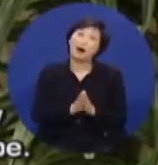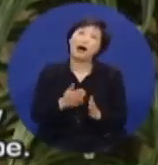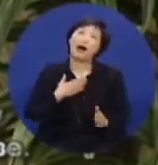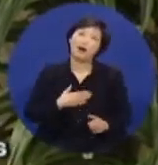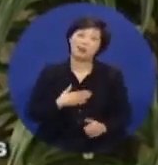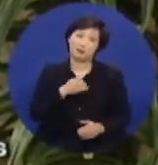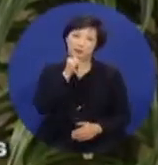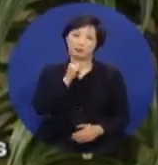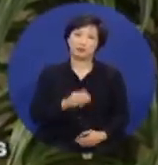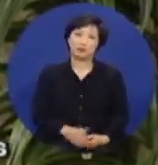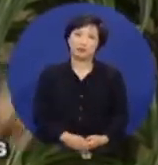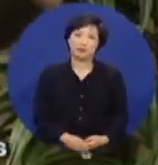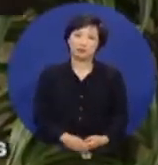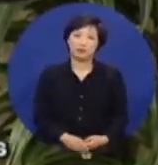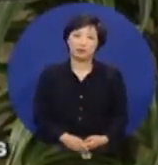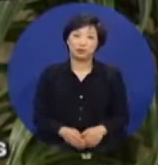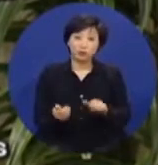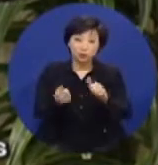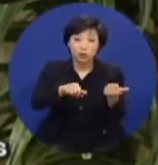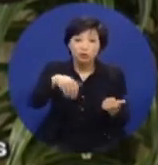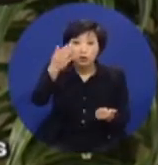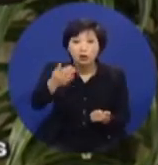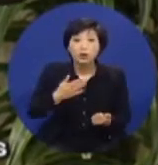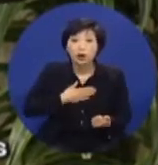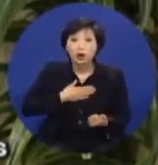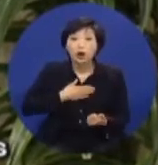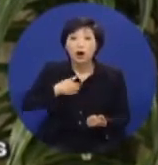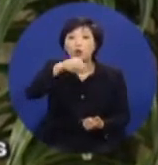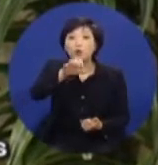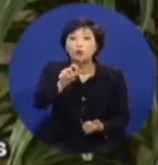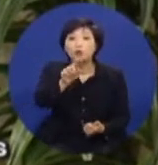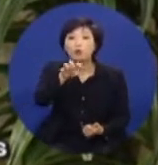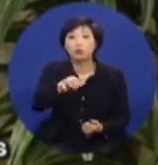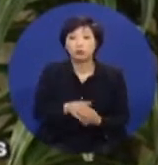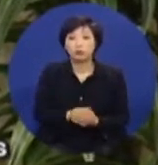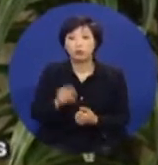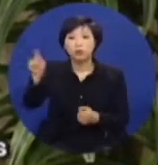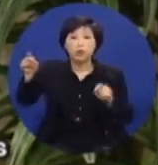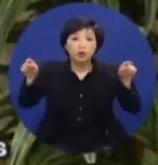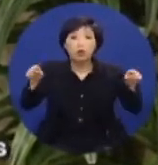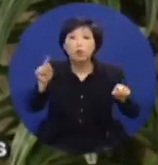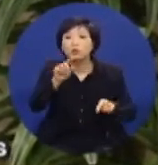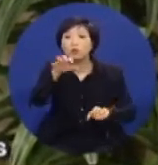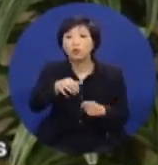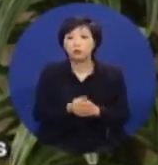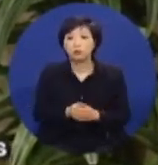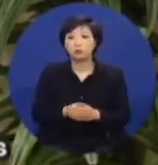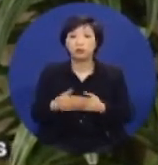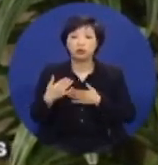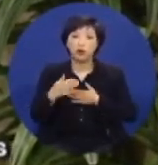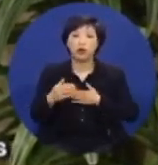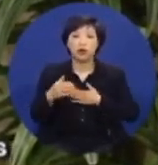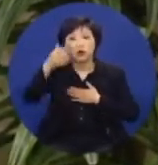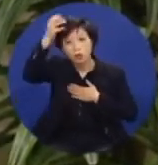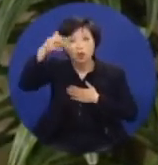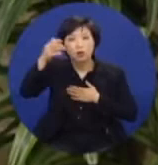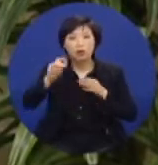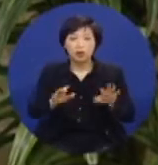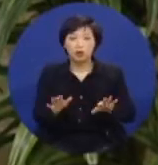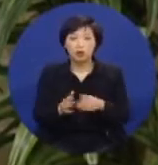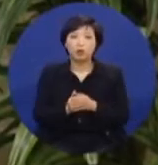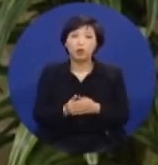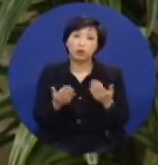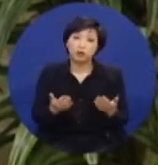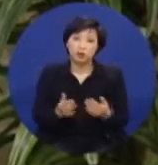있잖아 죽은 다음에 어디 갈 거야 이건 용언이 사는데 세상에서는 70년